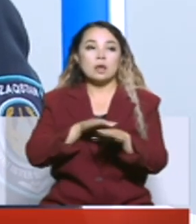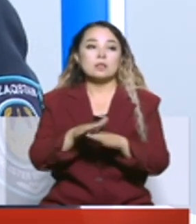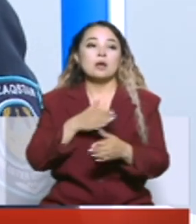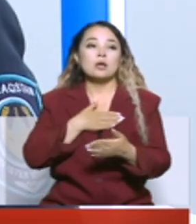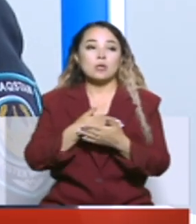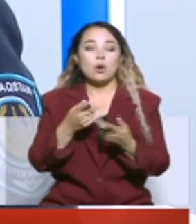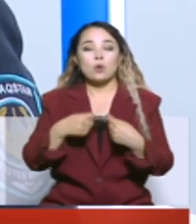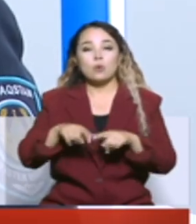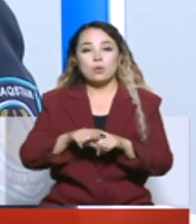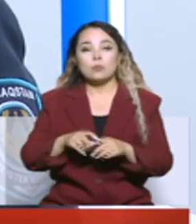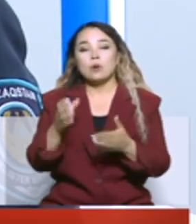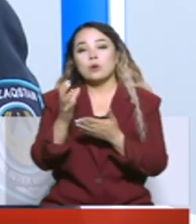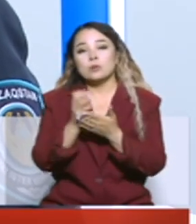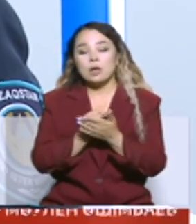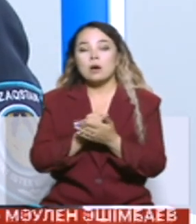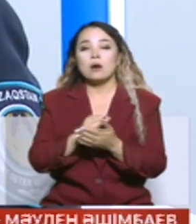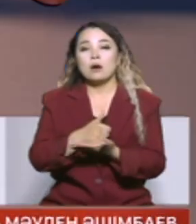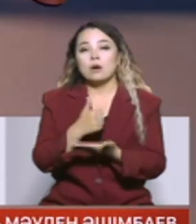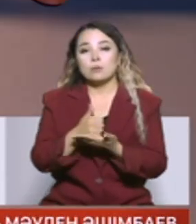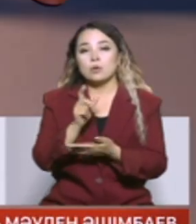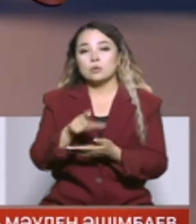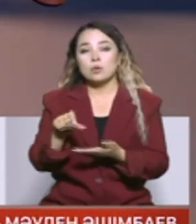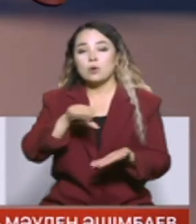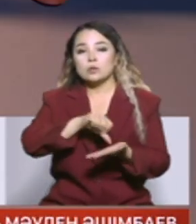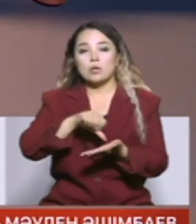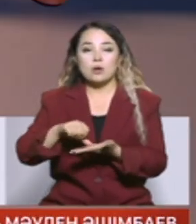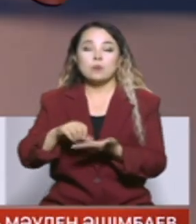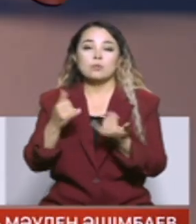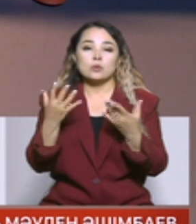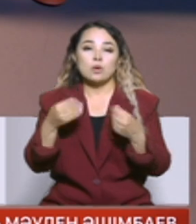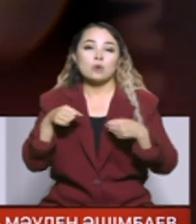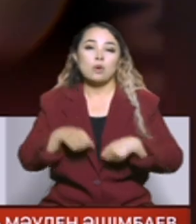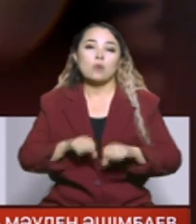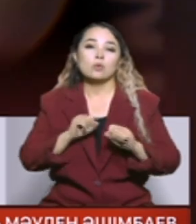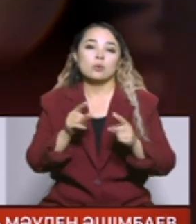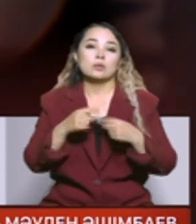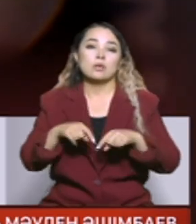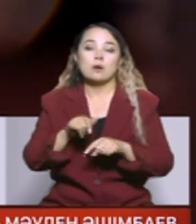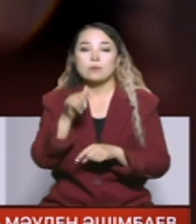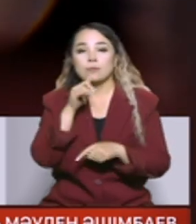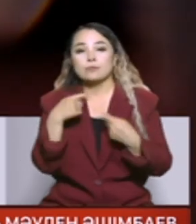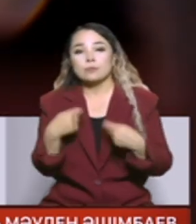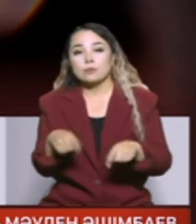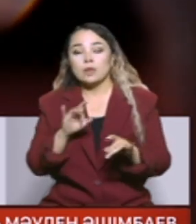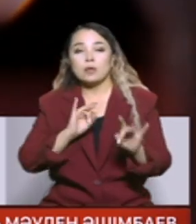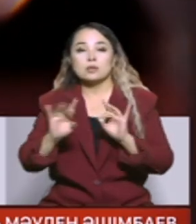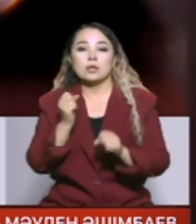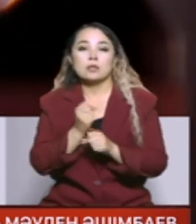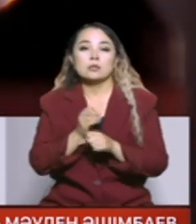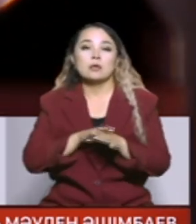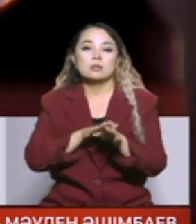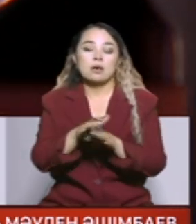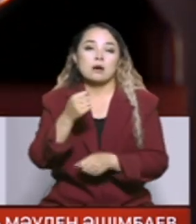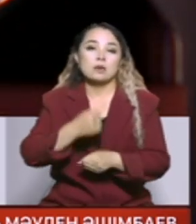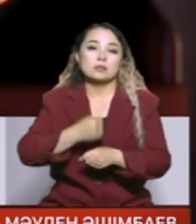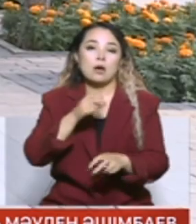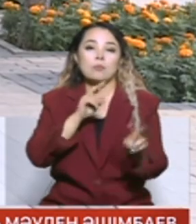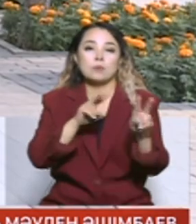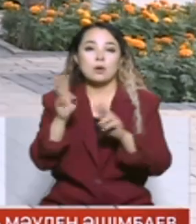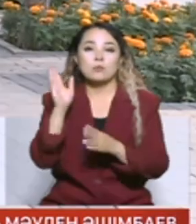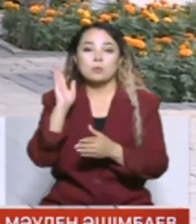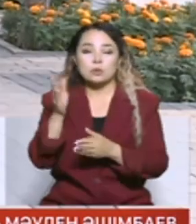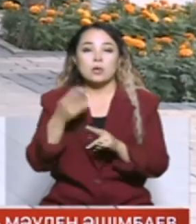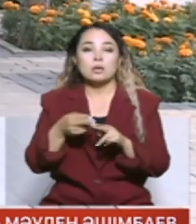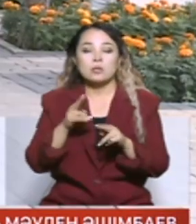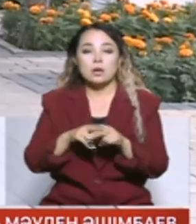Еріктілер, қоғамдық қорлар, әкімдік өкілдері қатысады. Бүгіннен бастап құқық қорғау органдары вейп таратқандар мен жарнама жасағандарды қатаң бақылауға алады.